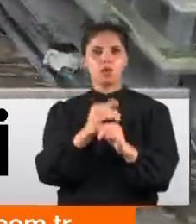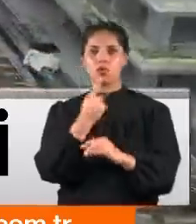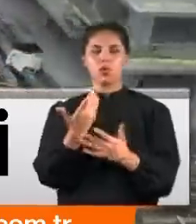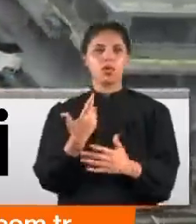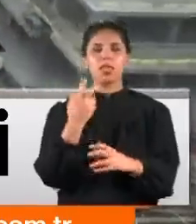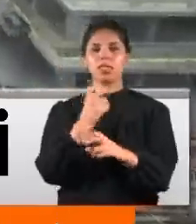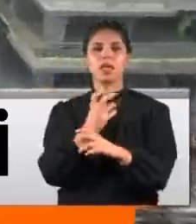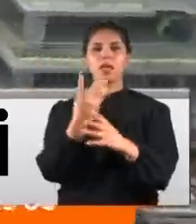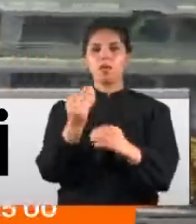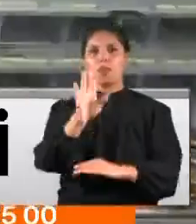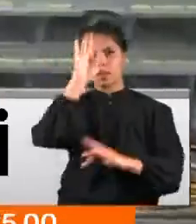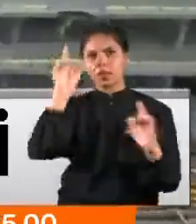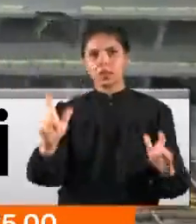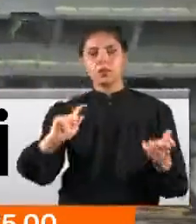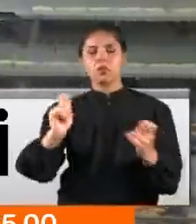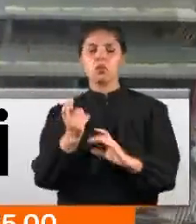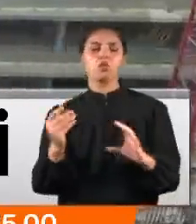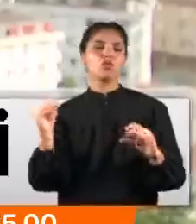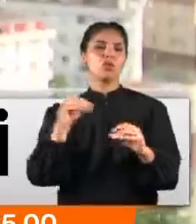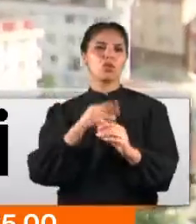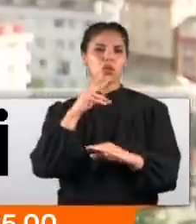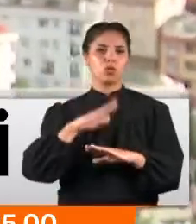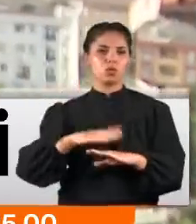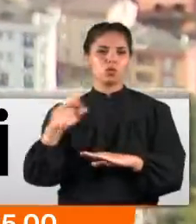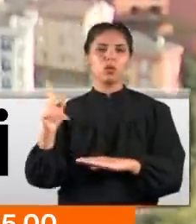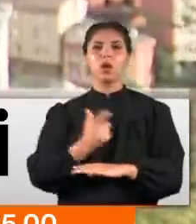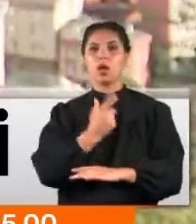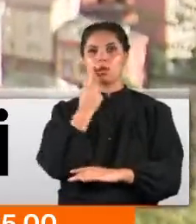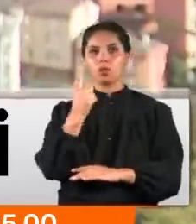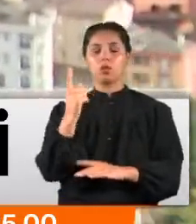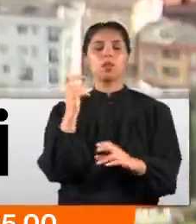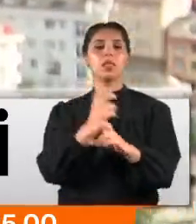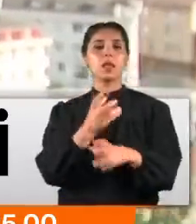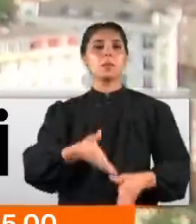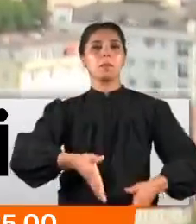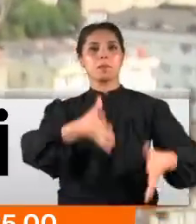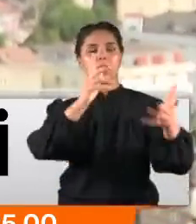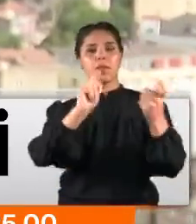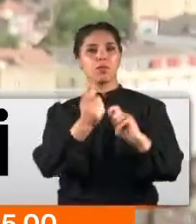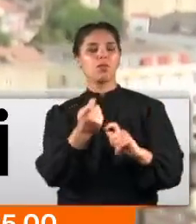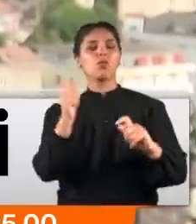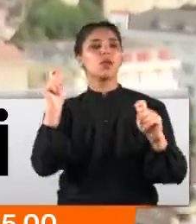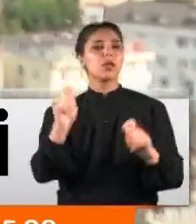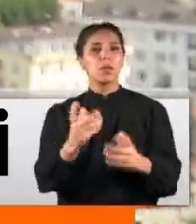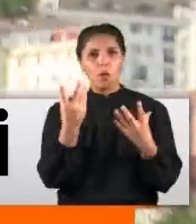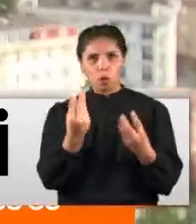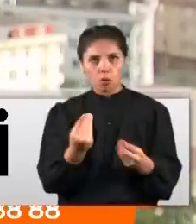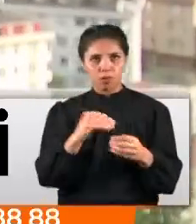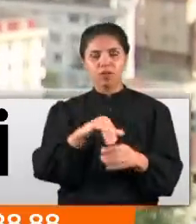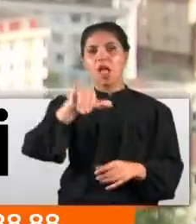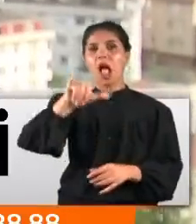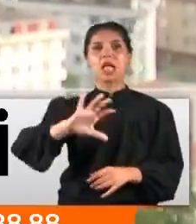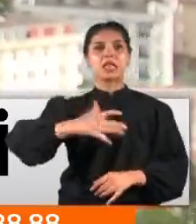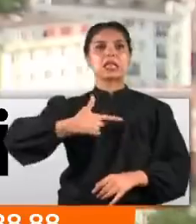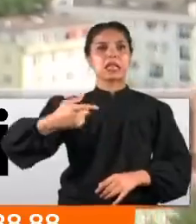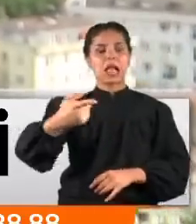risk altındaki mega kentin dönüşümü hakkında konuştu. Mevcut yasaya göre riskli binaların kentsel dönüşümünün yapılabilmesi için hak